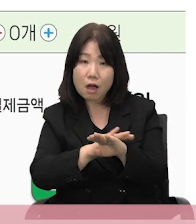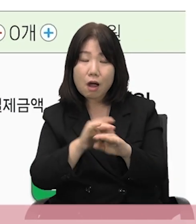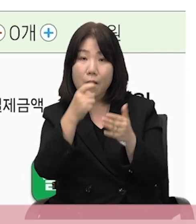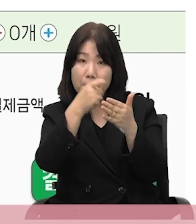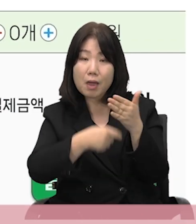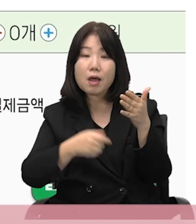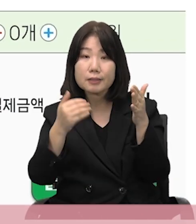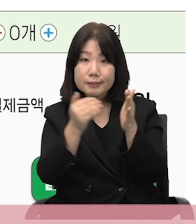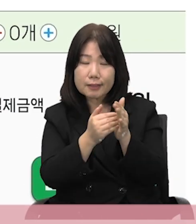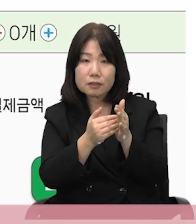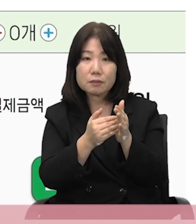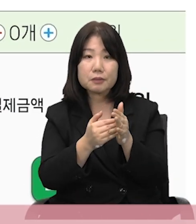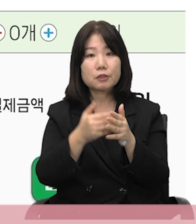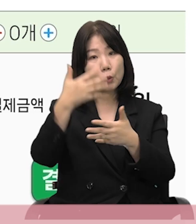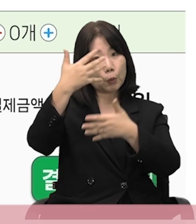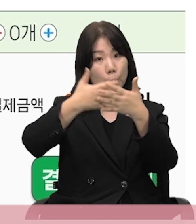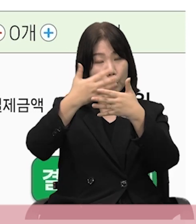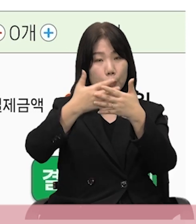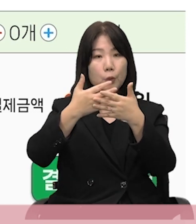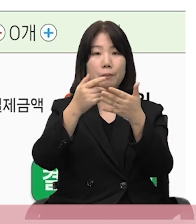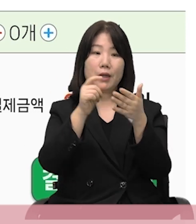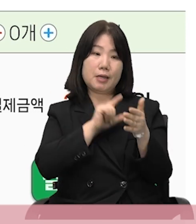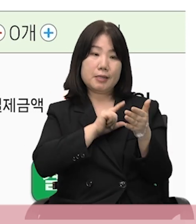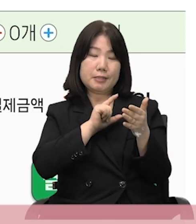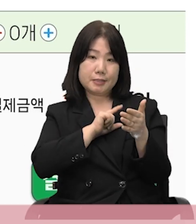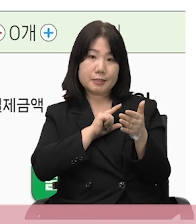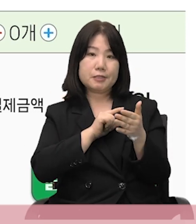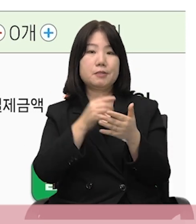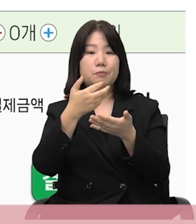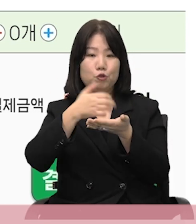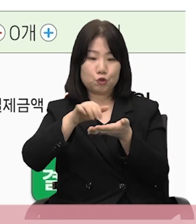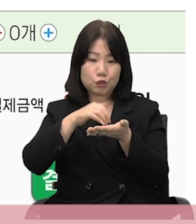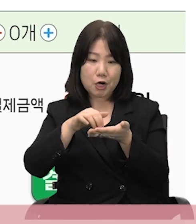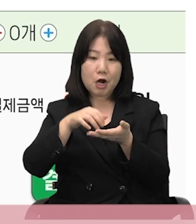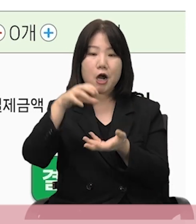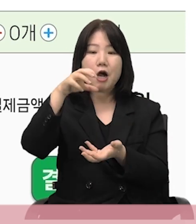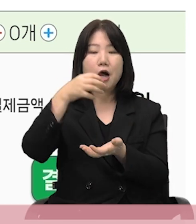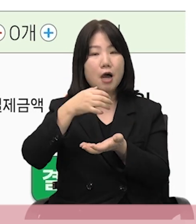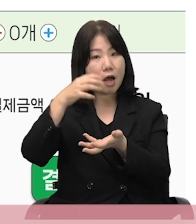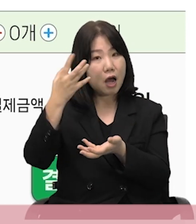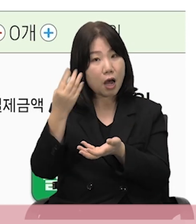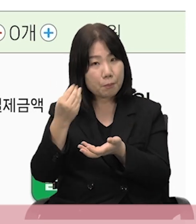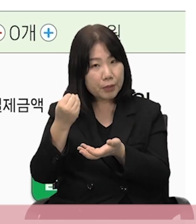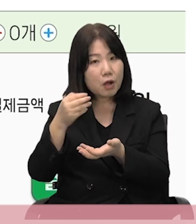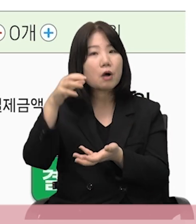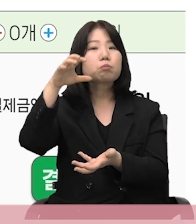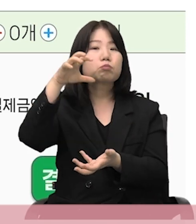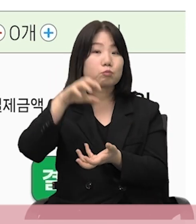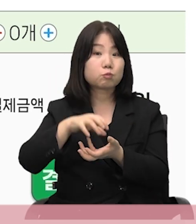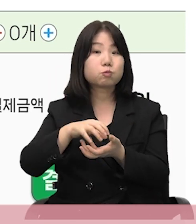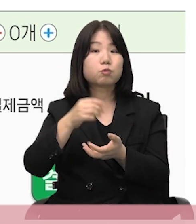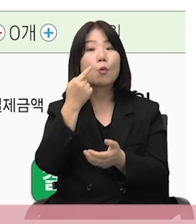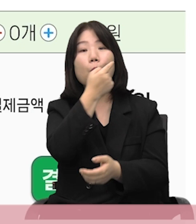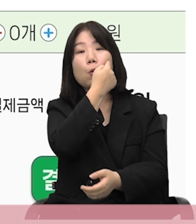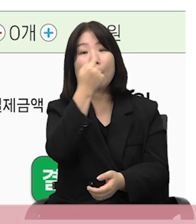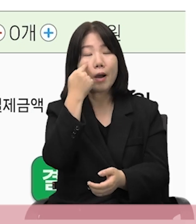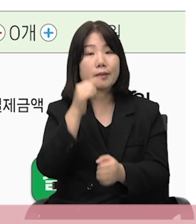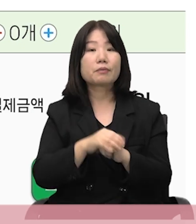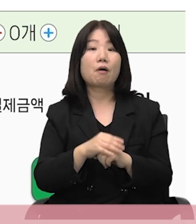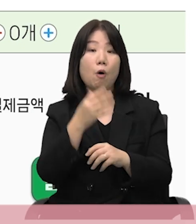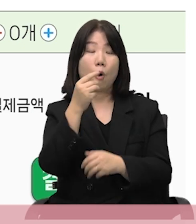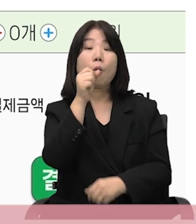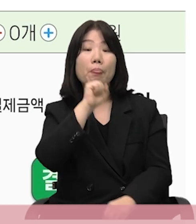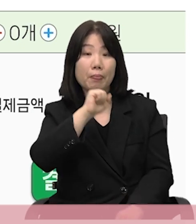스캔했다면 화면에서 상품명, 가격, 수량, 합계를 확인할 수 있어요. 제가 선택한